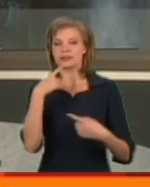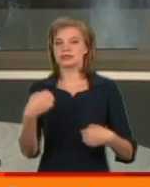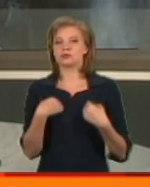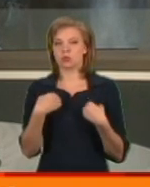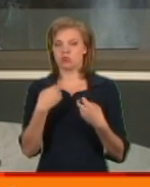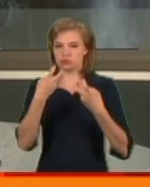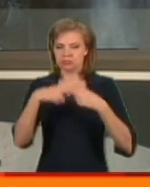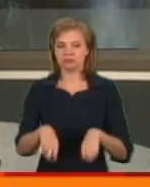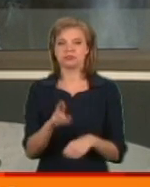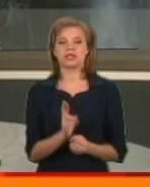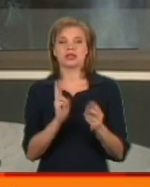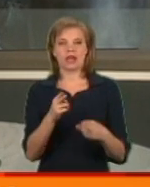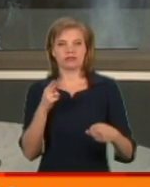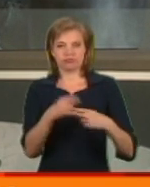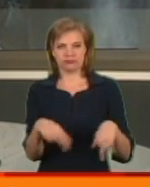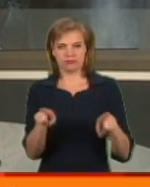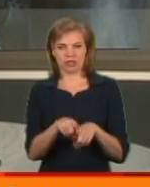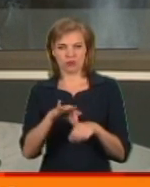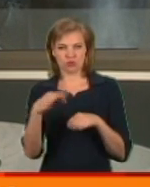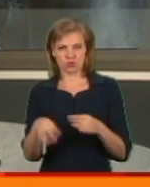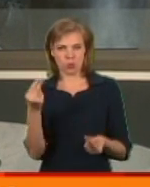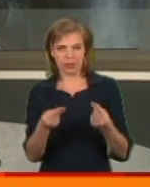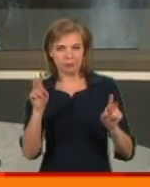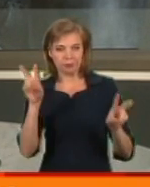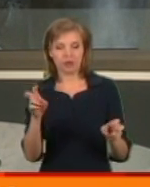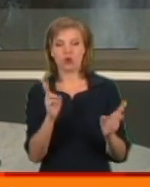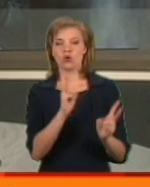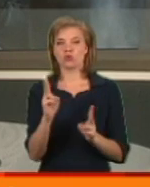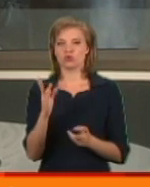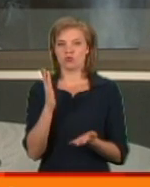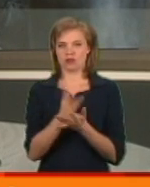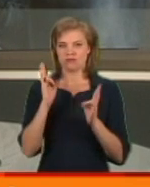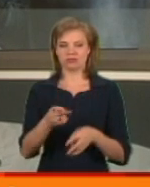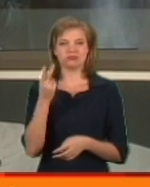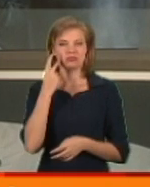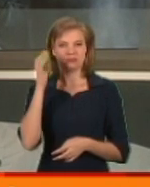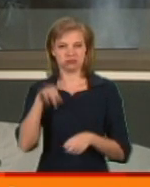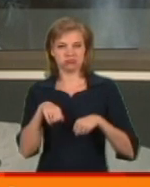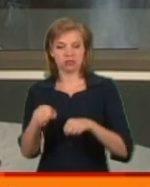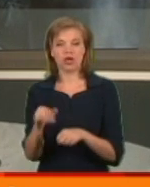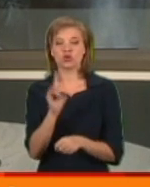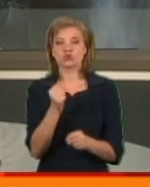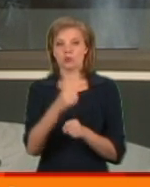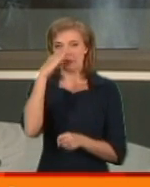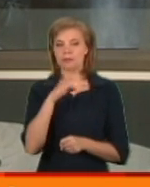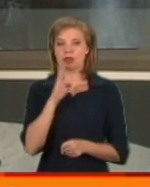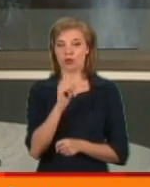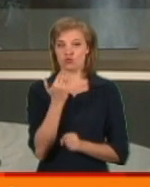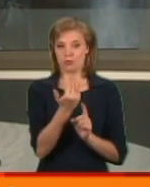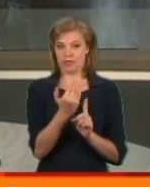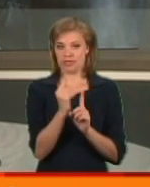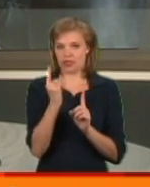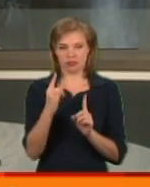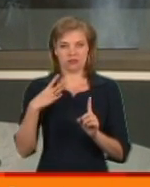спробуємо з'ясувати, як запобігти таким жорстоким іграм, хто стає жертвою найчастіше і що робити батькам, аби їхня